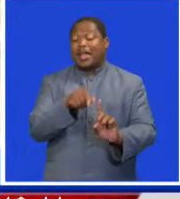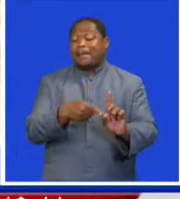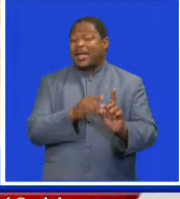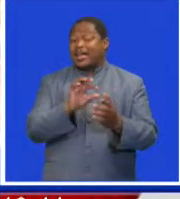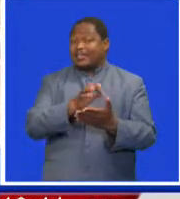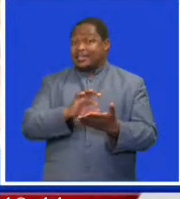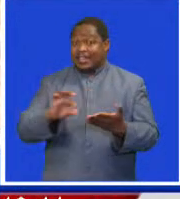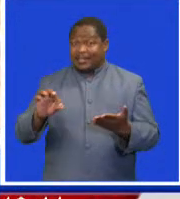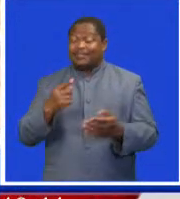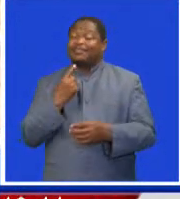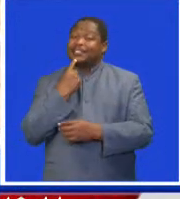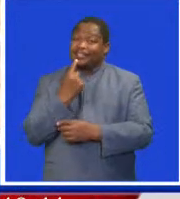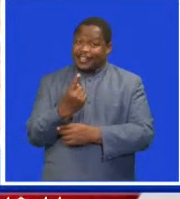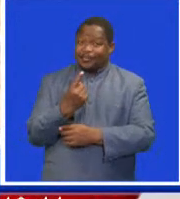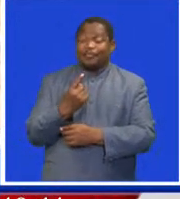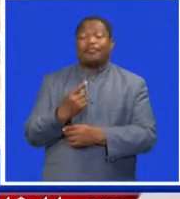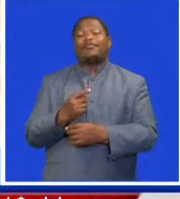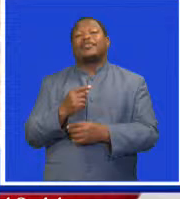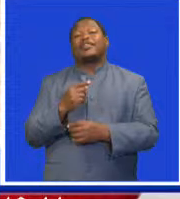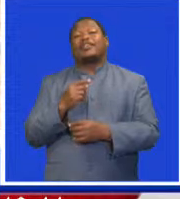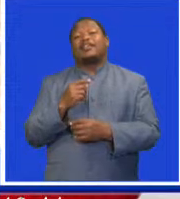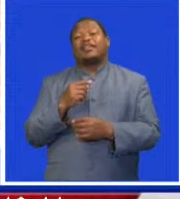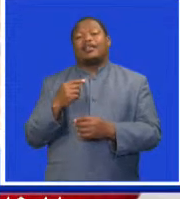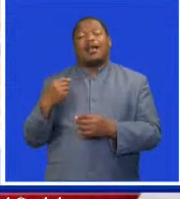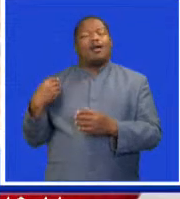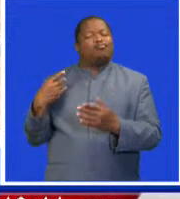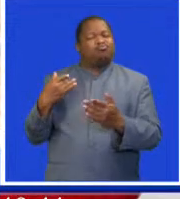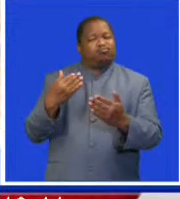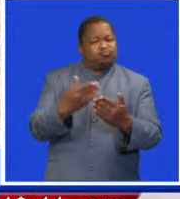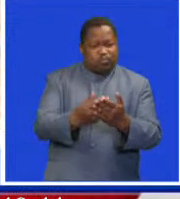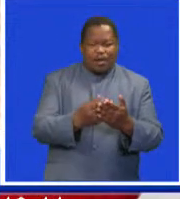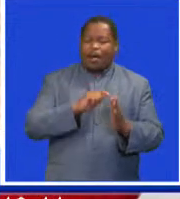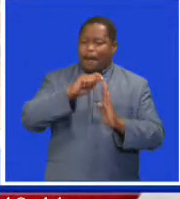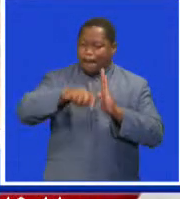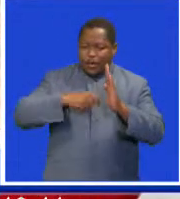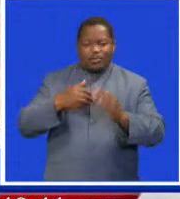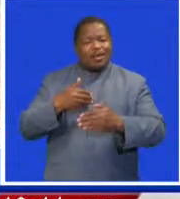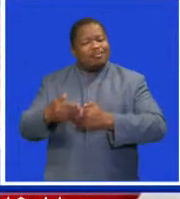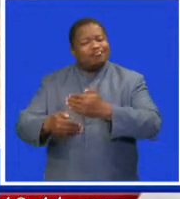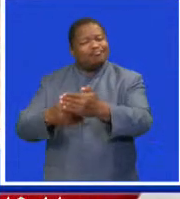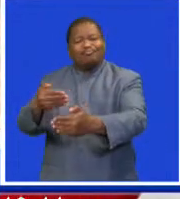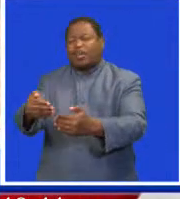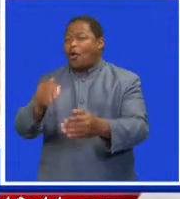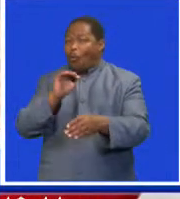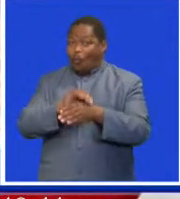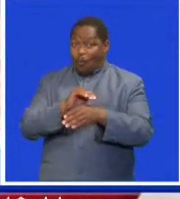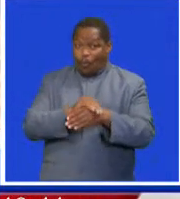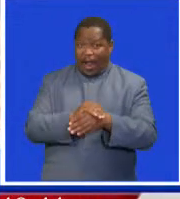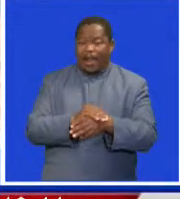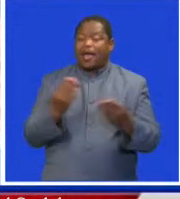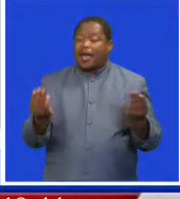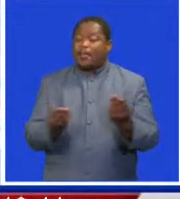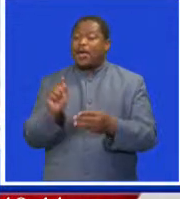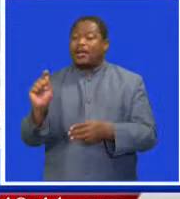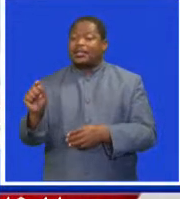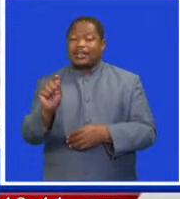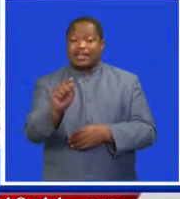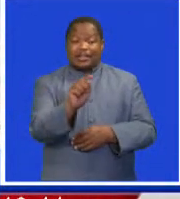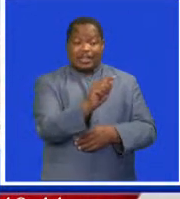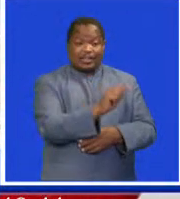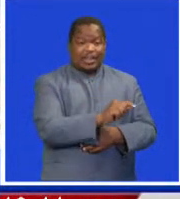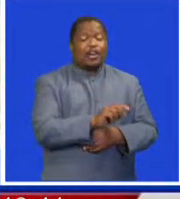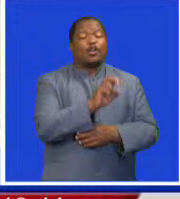sive ngemkhuhlane COVID-19 kusukela kwacala uhamba kahle njengoba sebafundise emaswadla linganiselwa ku